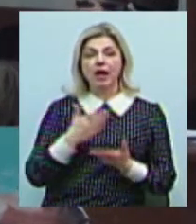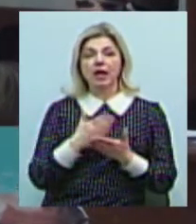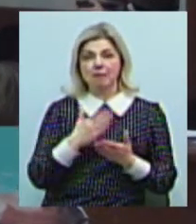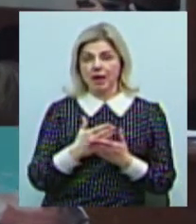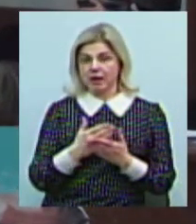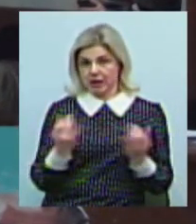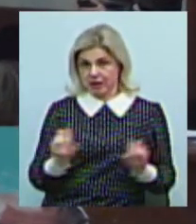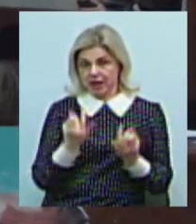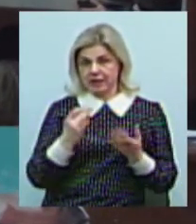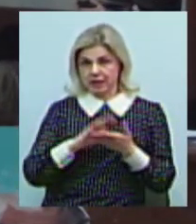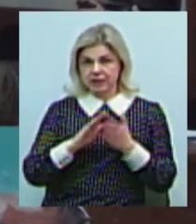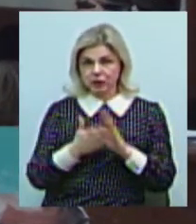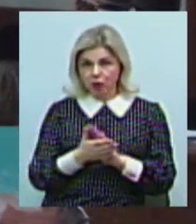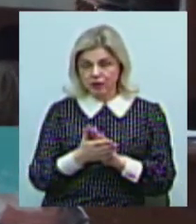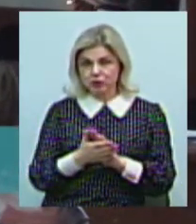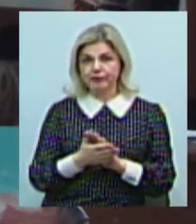Миколаєві